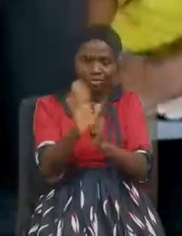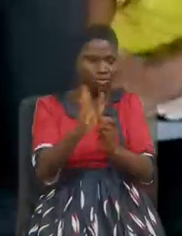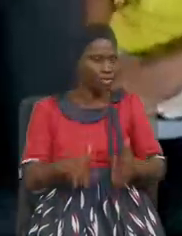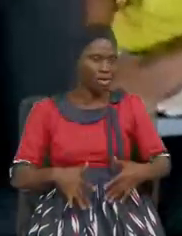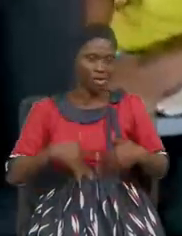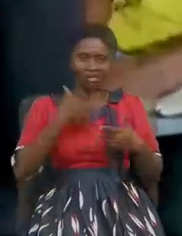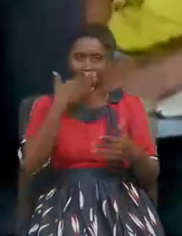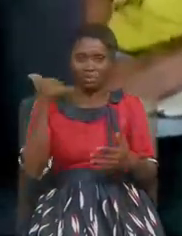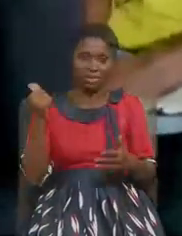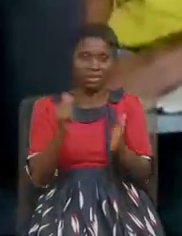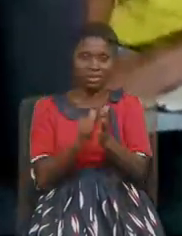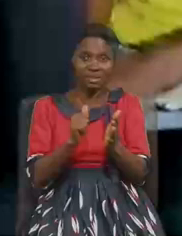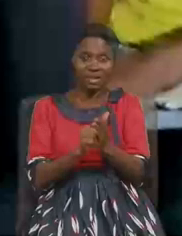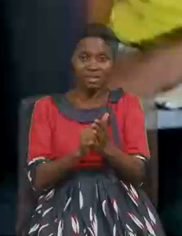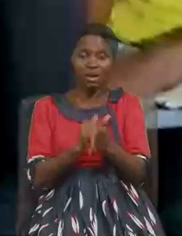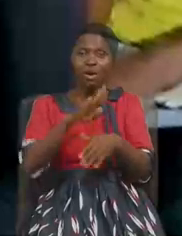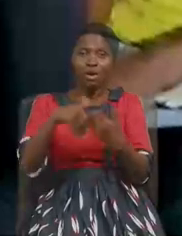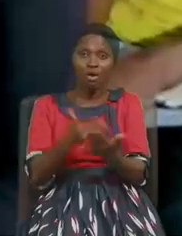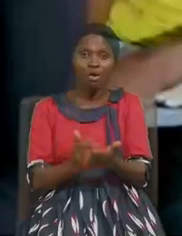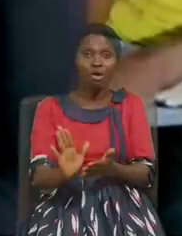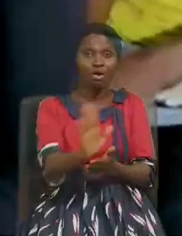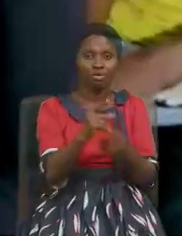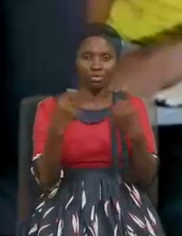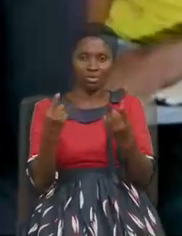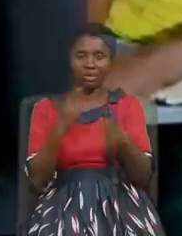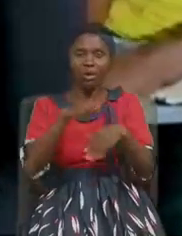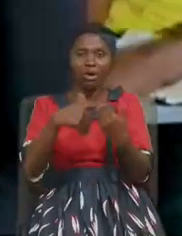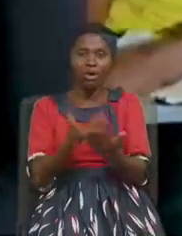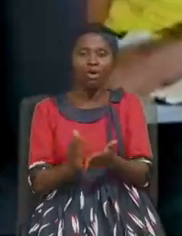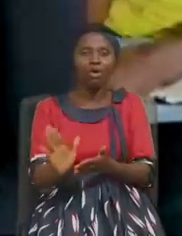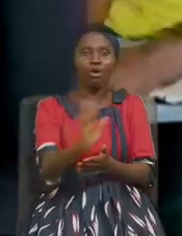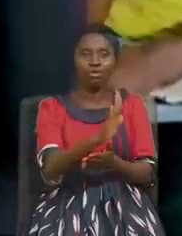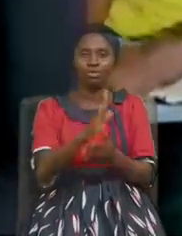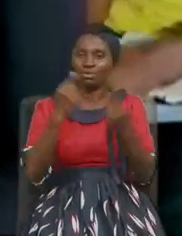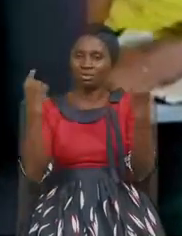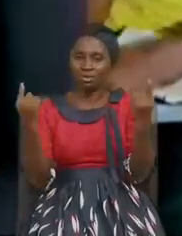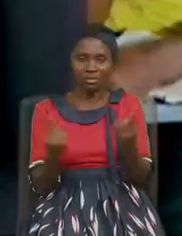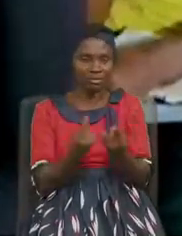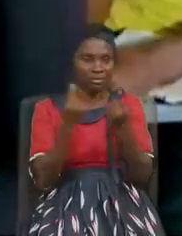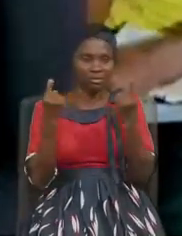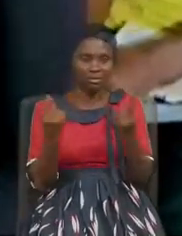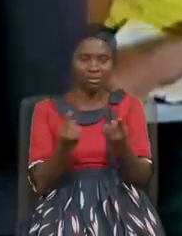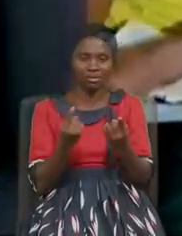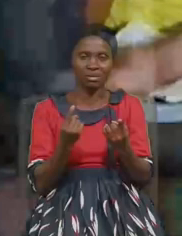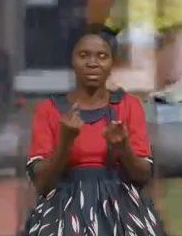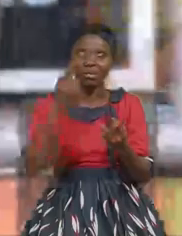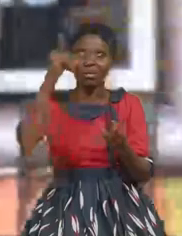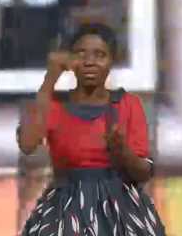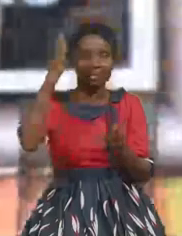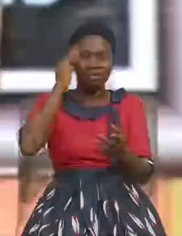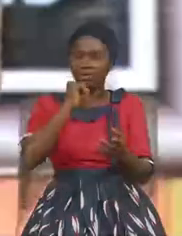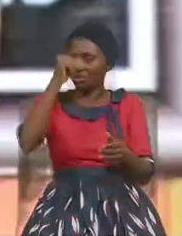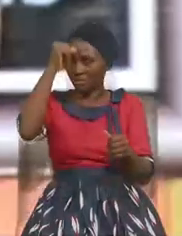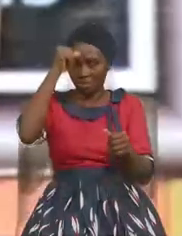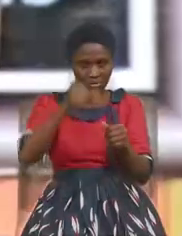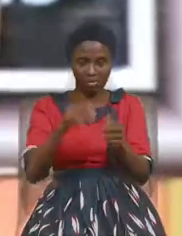tous tes péchés, toutes tes transgressions, tes iniquités, il ne s'en rappellera plus.